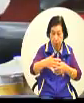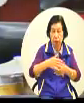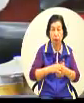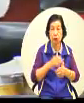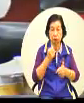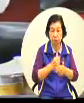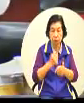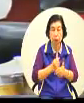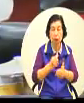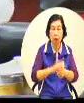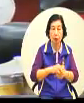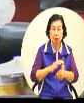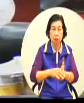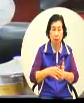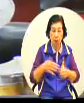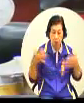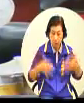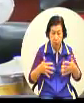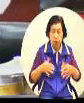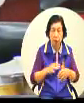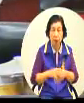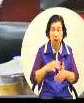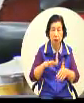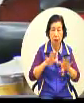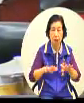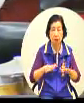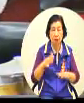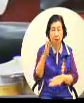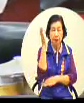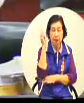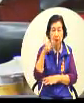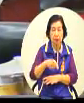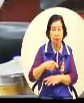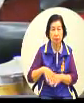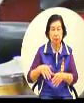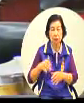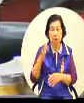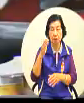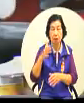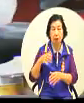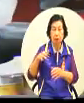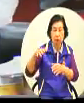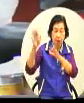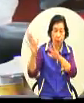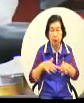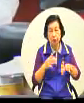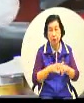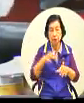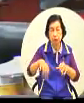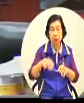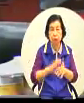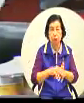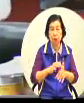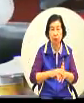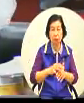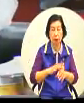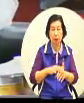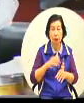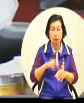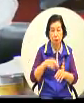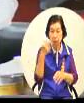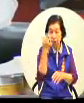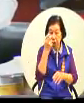们市政府的政风处有没有办法去查查或纠正？政风处长请答